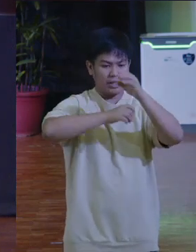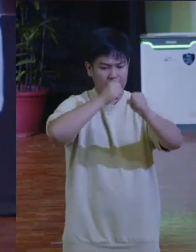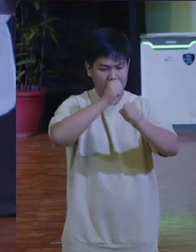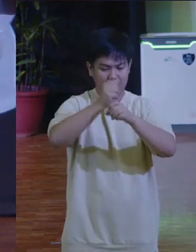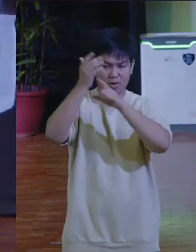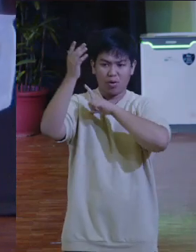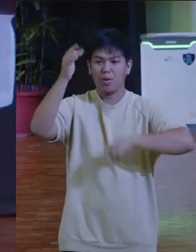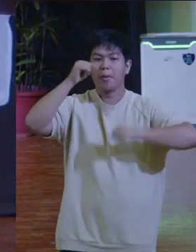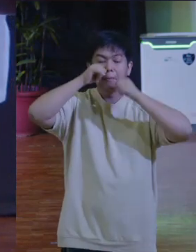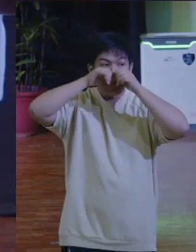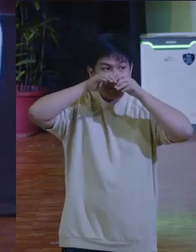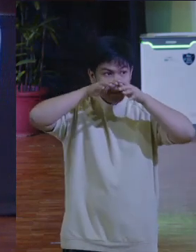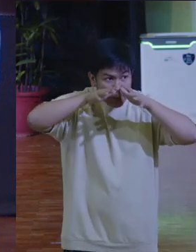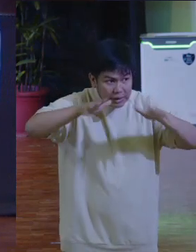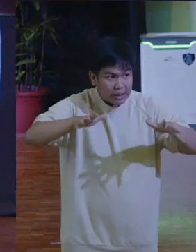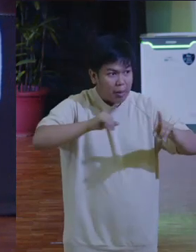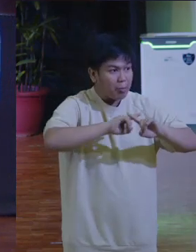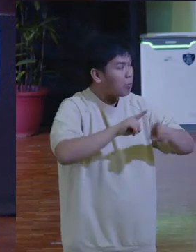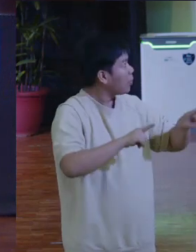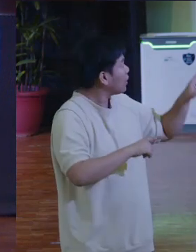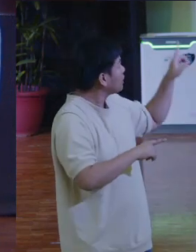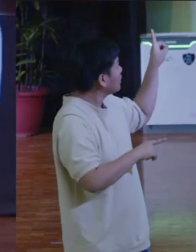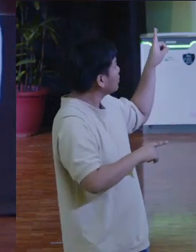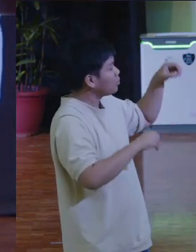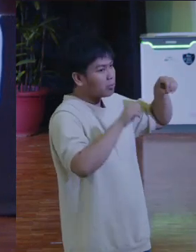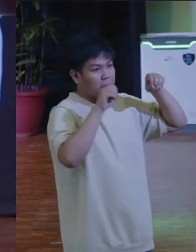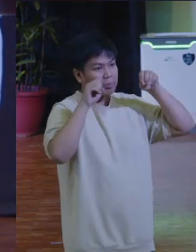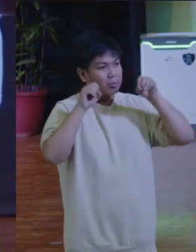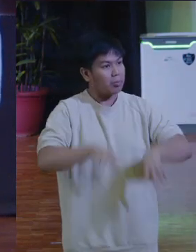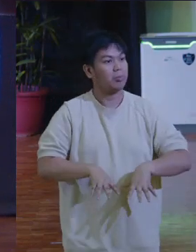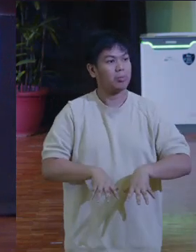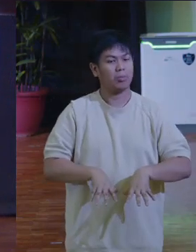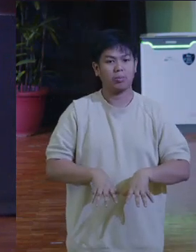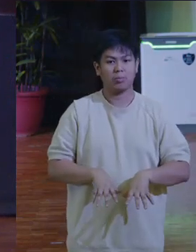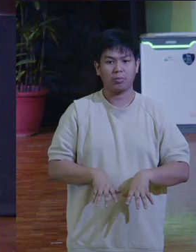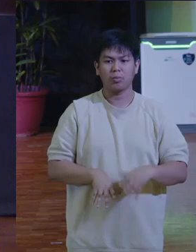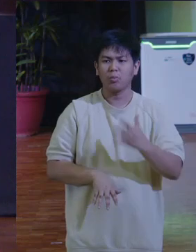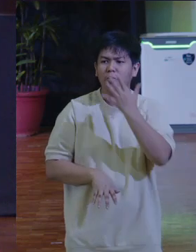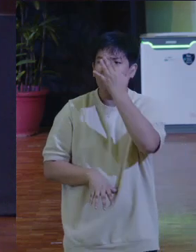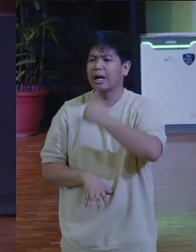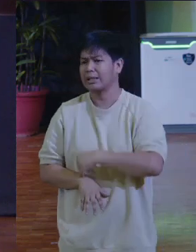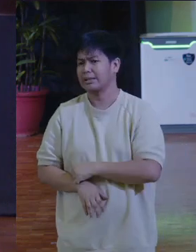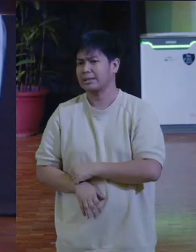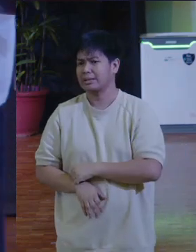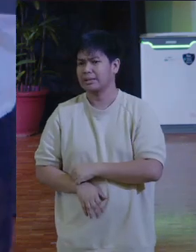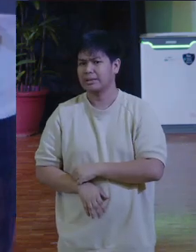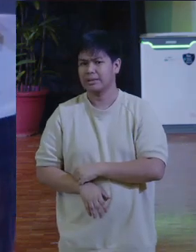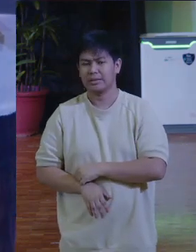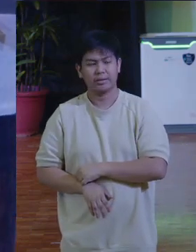Luke 4:19. Anong punctuation mark? Period.